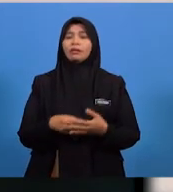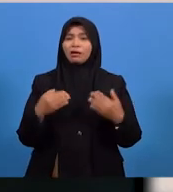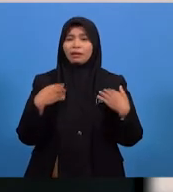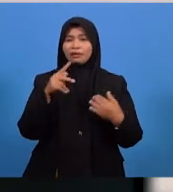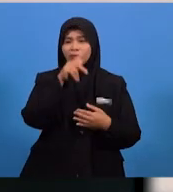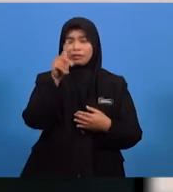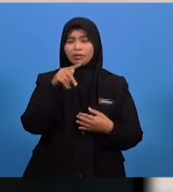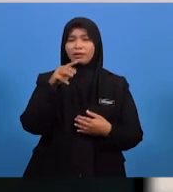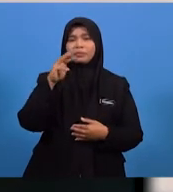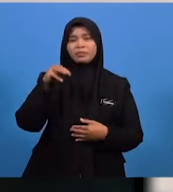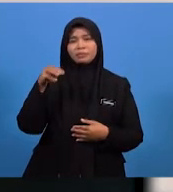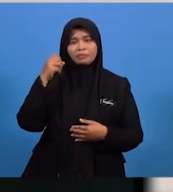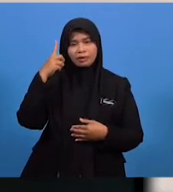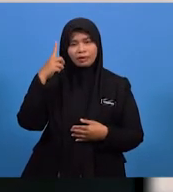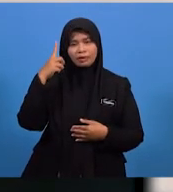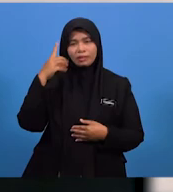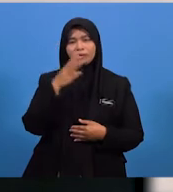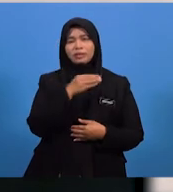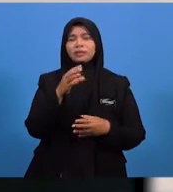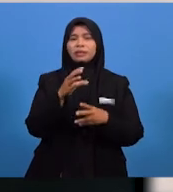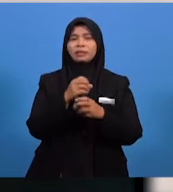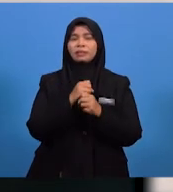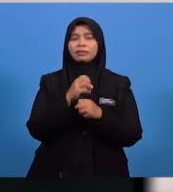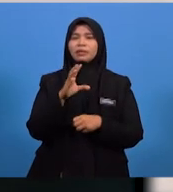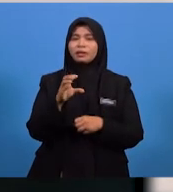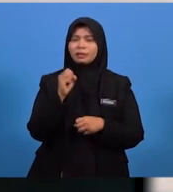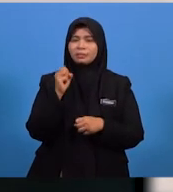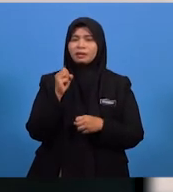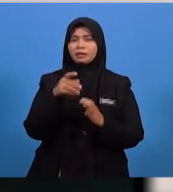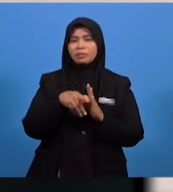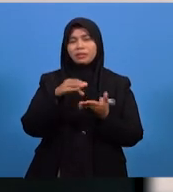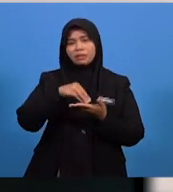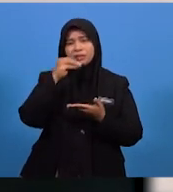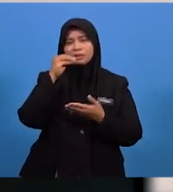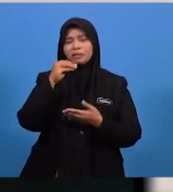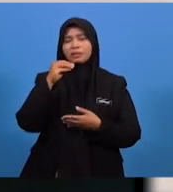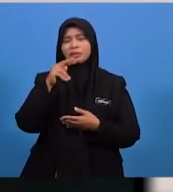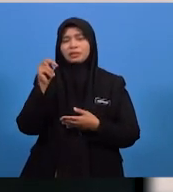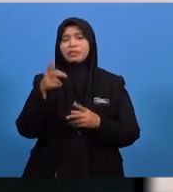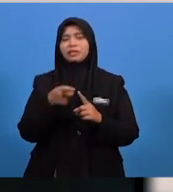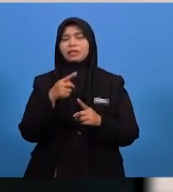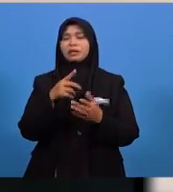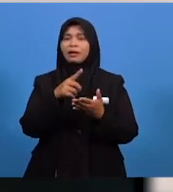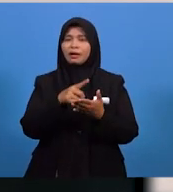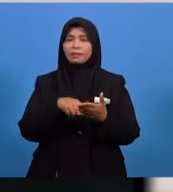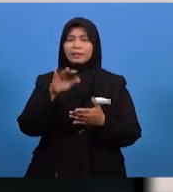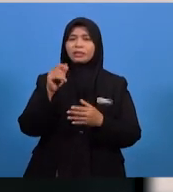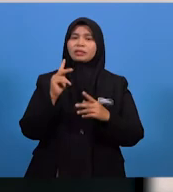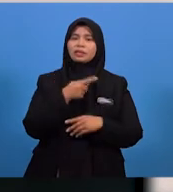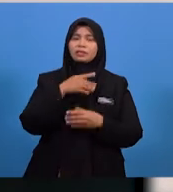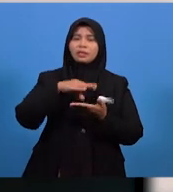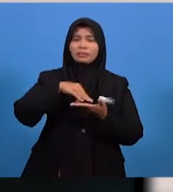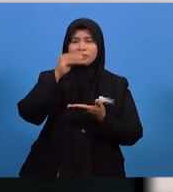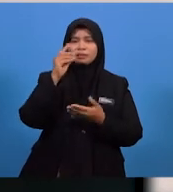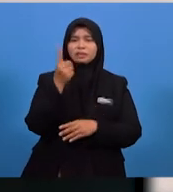Adakah murid-murid faham dan dapat mengambil iktibar daripada apa yang kita pelajari